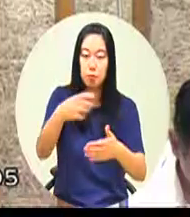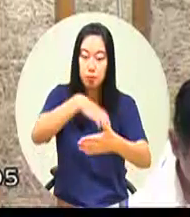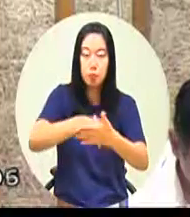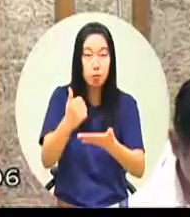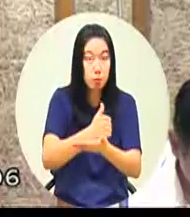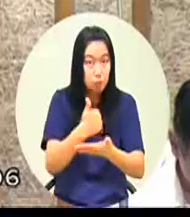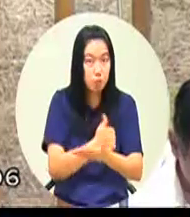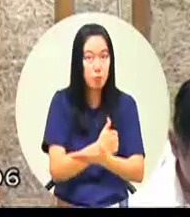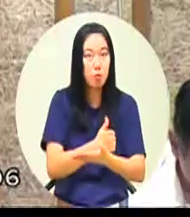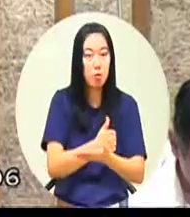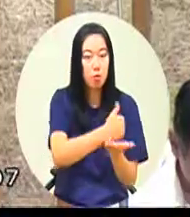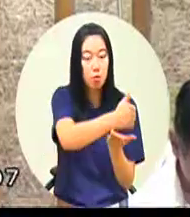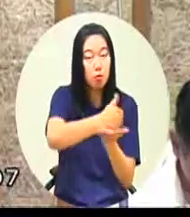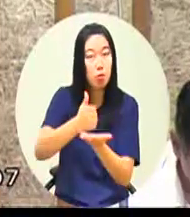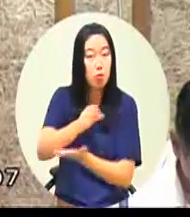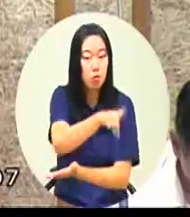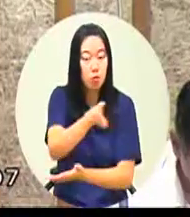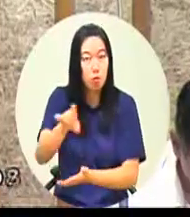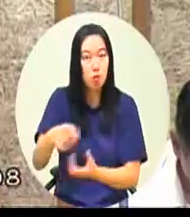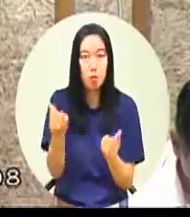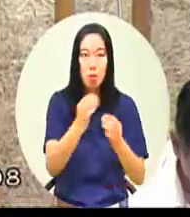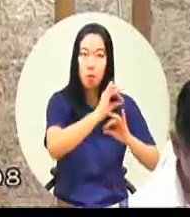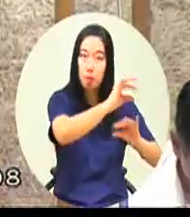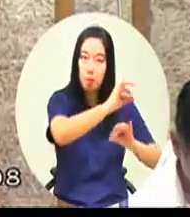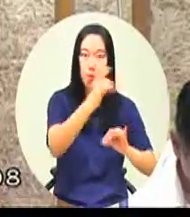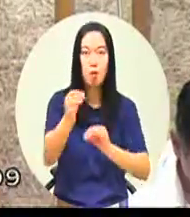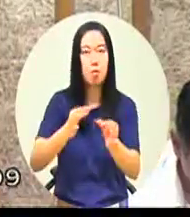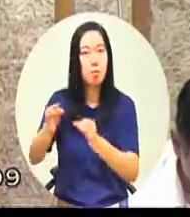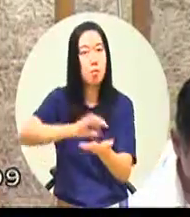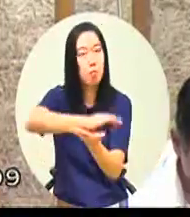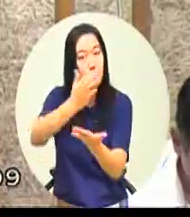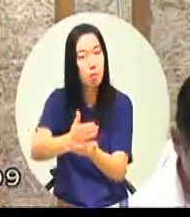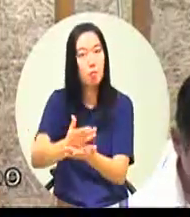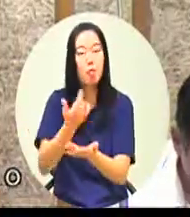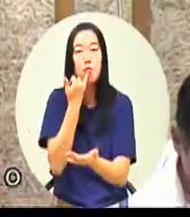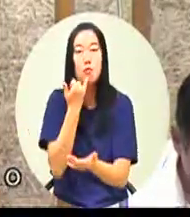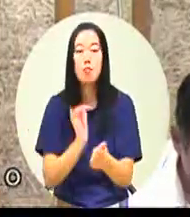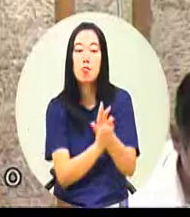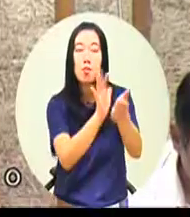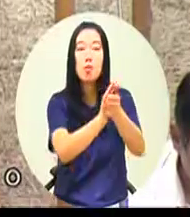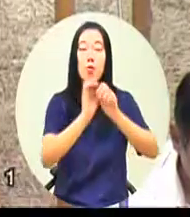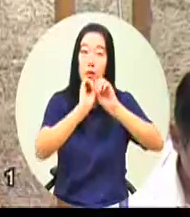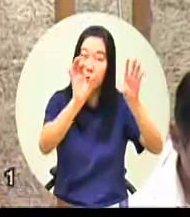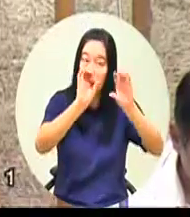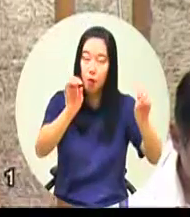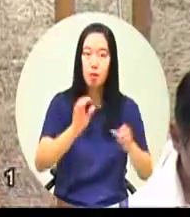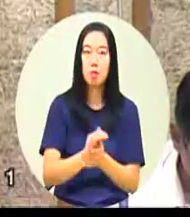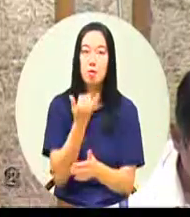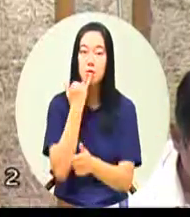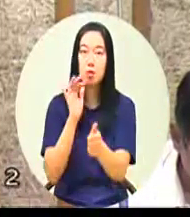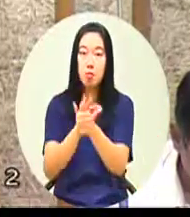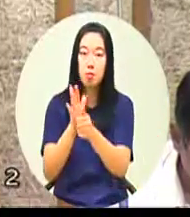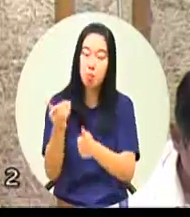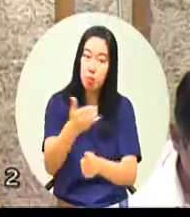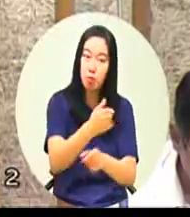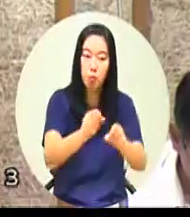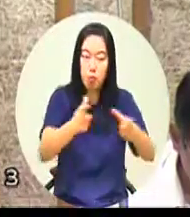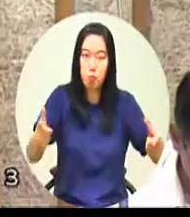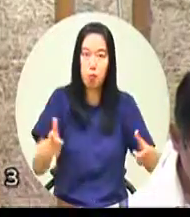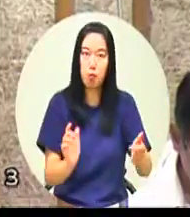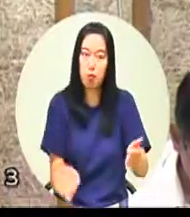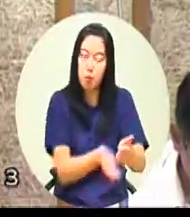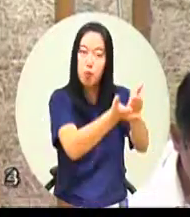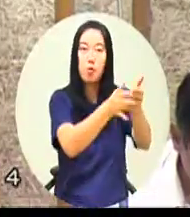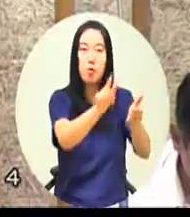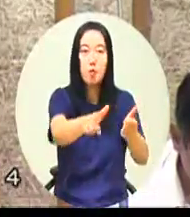通路吼，包含百货公司，包含一挂卖场的部分，会使甲推销，甲只咱的这鱼产品推销到因遐，啊